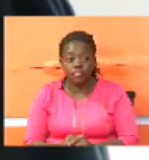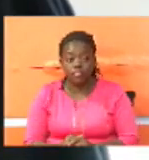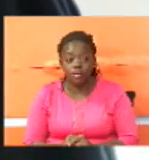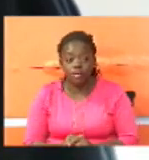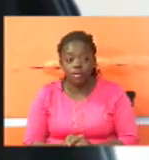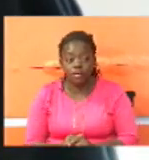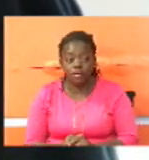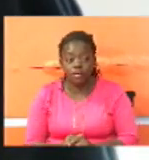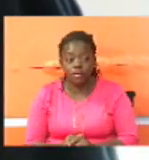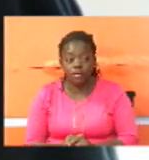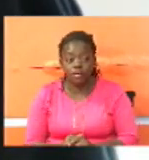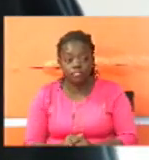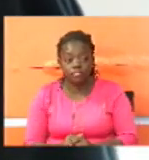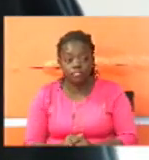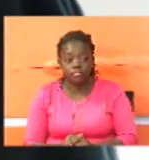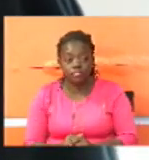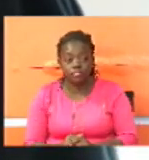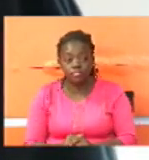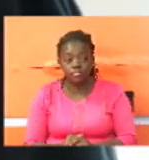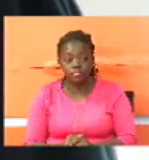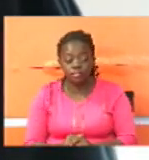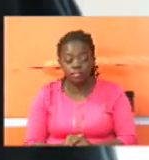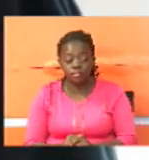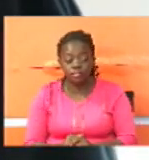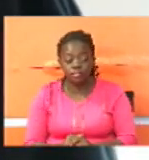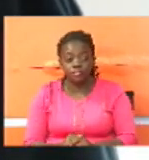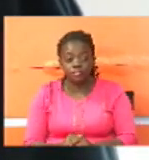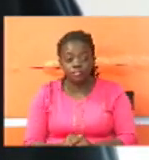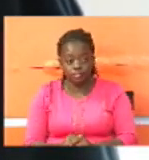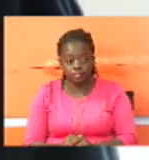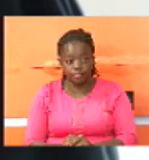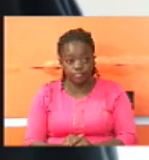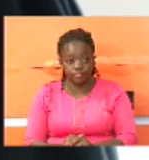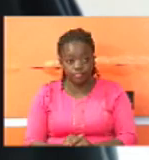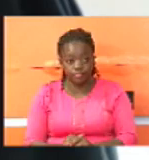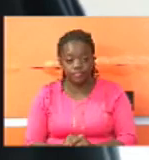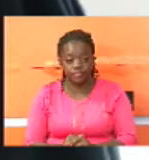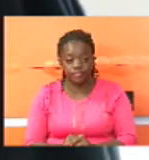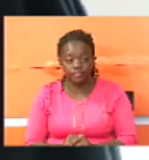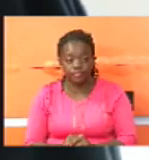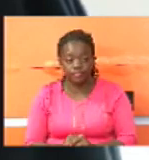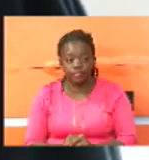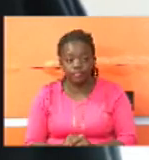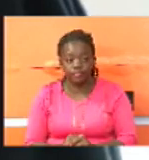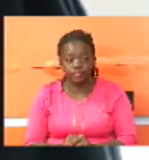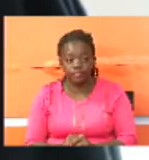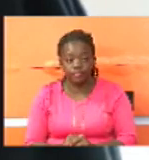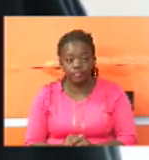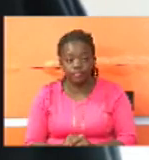for your guidance and directions. It is not in our practice